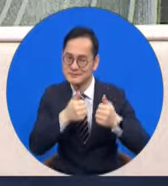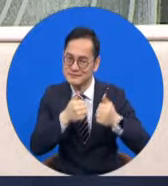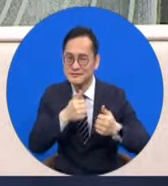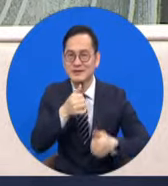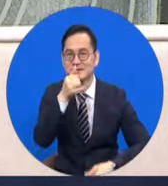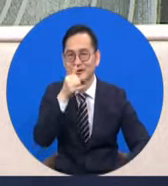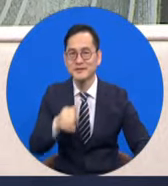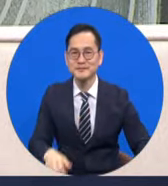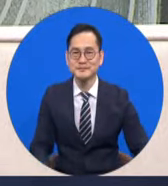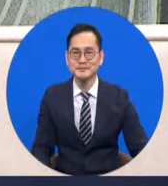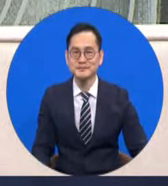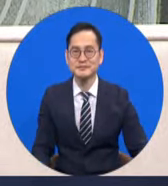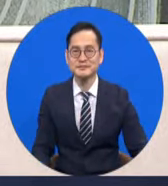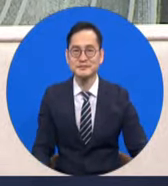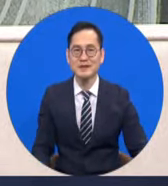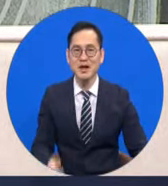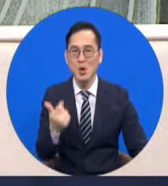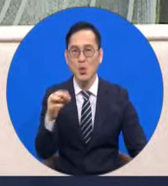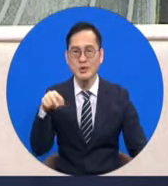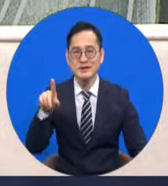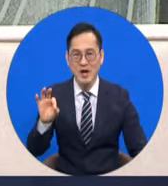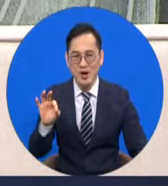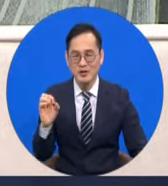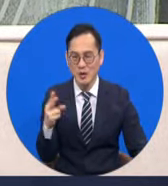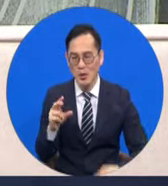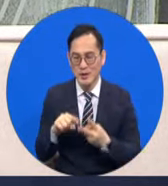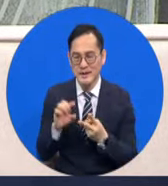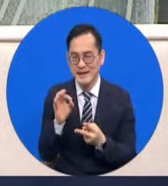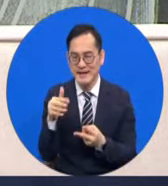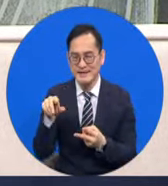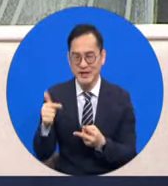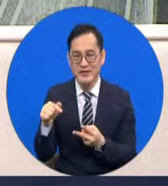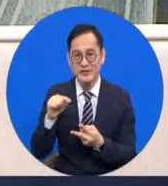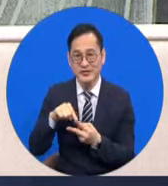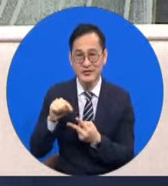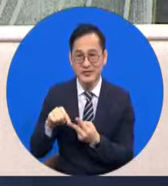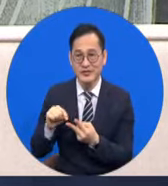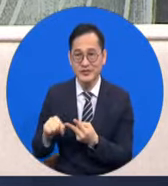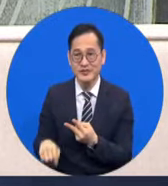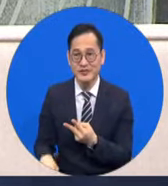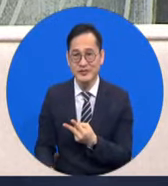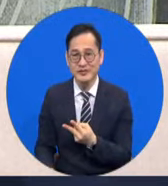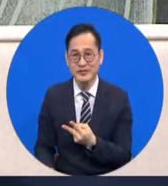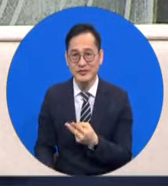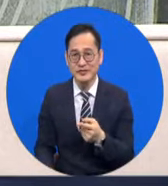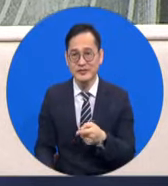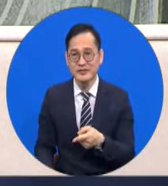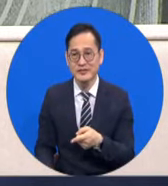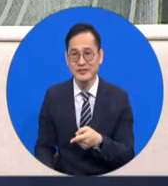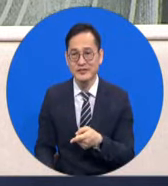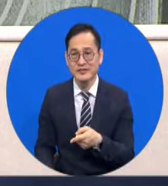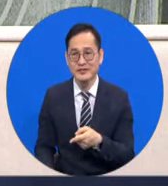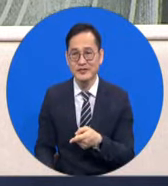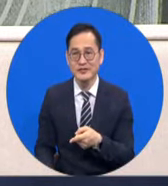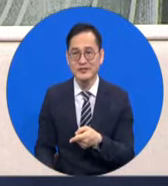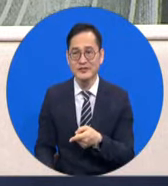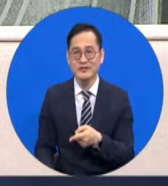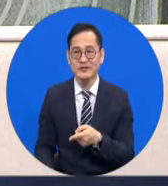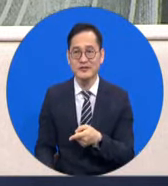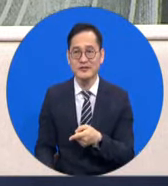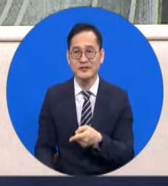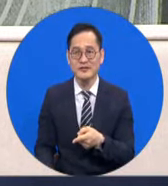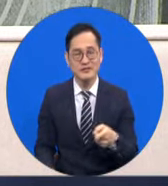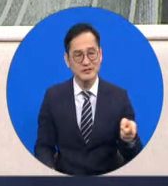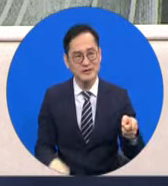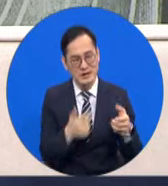홍성, 예천 이런 지역은 현 정권을 위해서 이렇게 투표해야 된다는 게 더 높게 나타나기도 하고 지역에